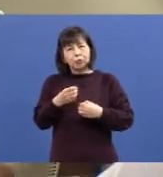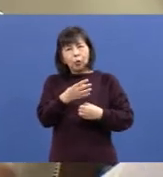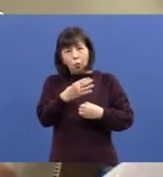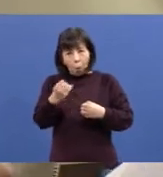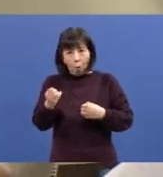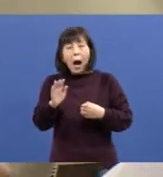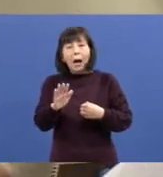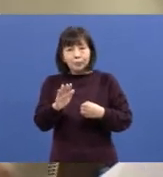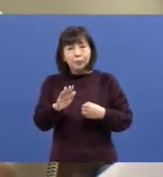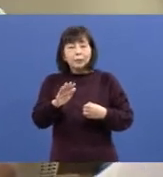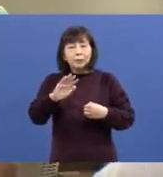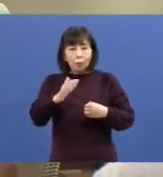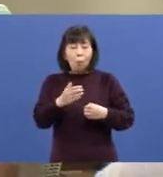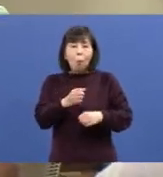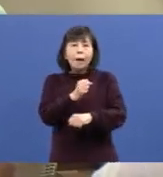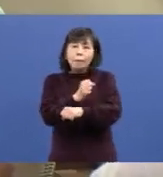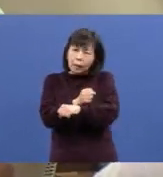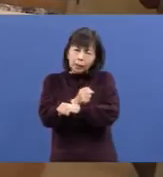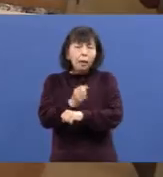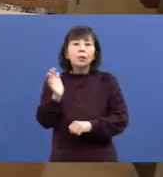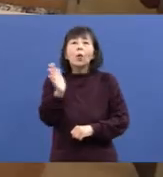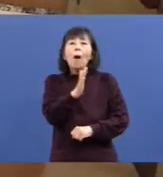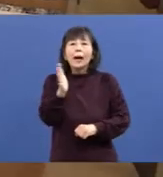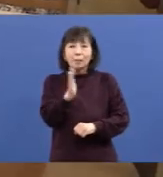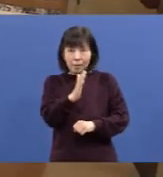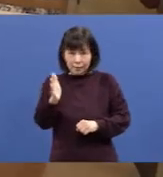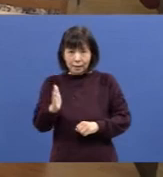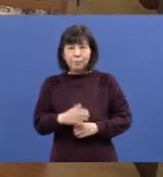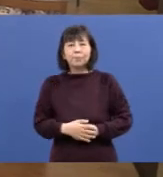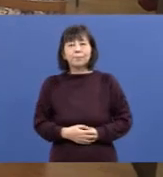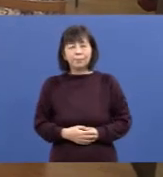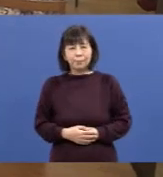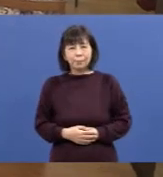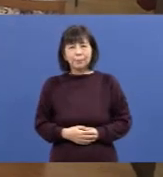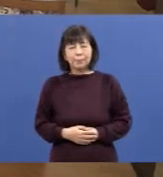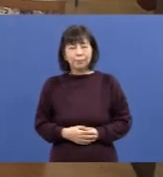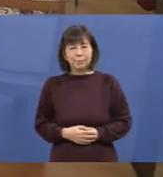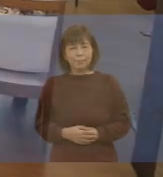ないといけないんですけれども、まあ、そこまで大変に感じたことはありません。